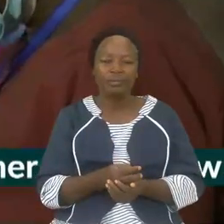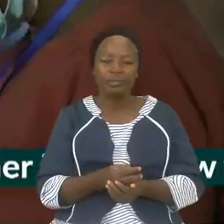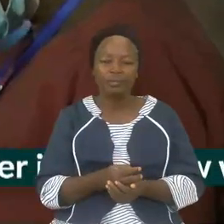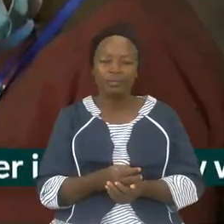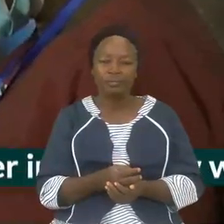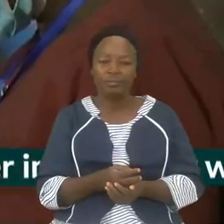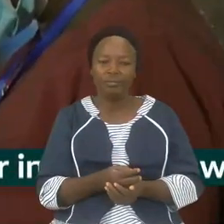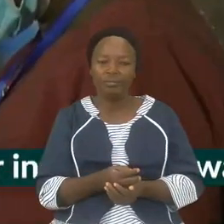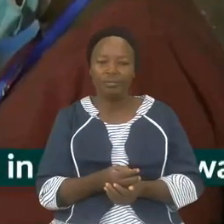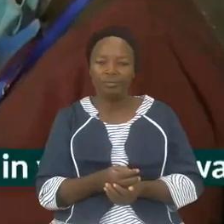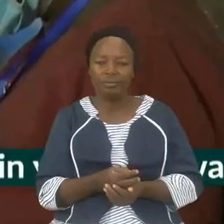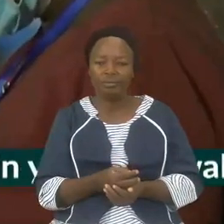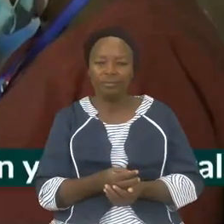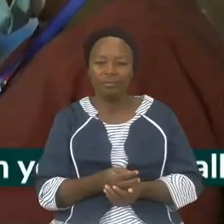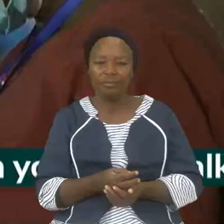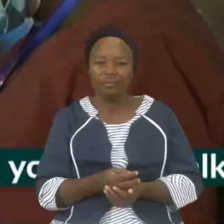la solution finale.